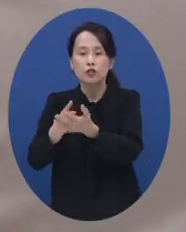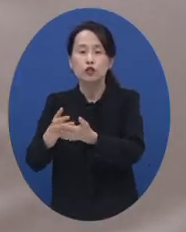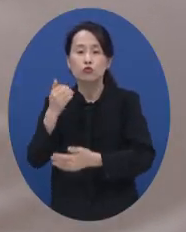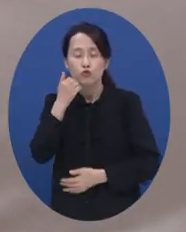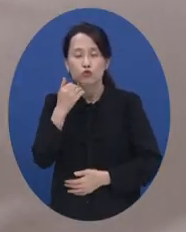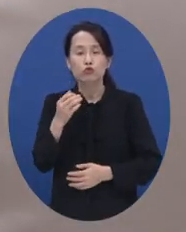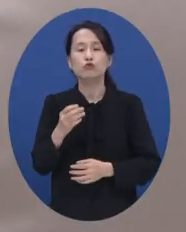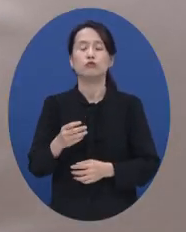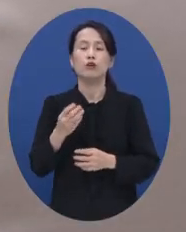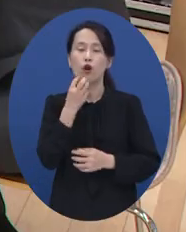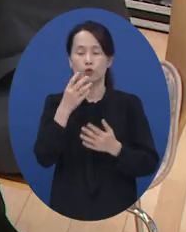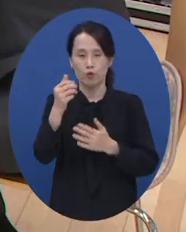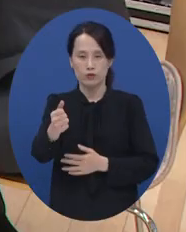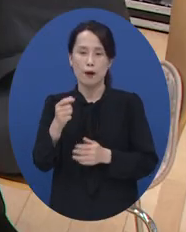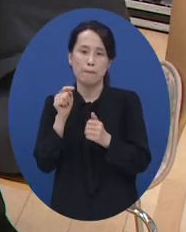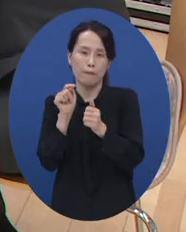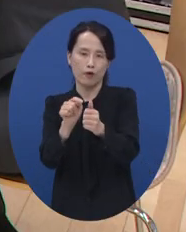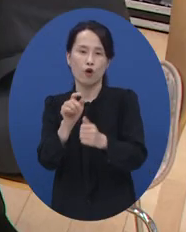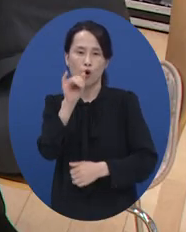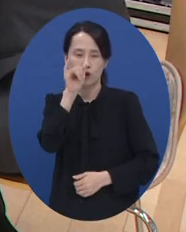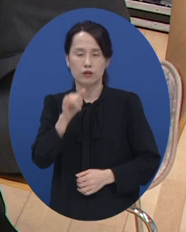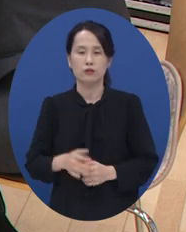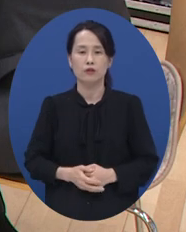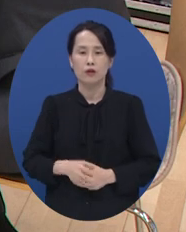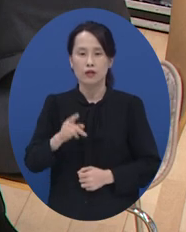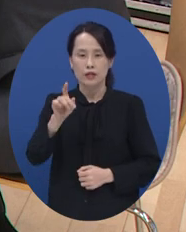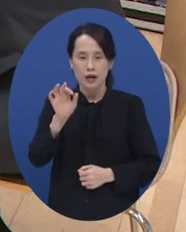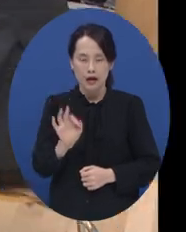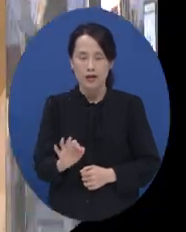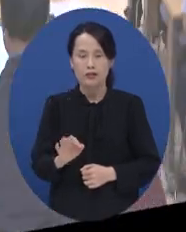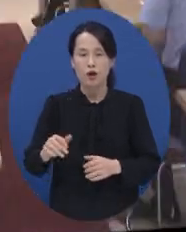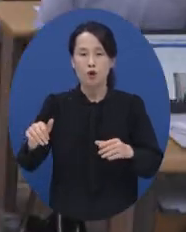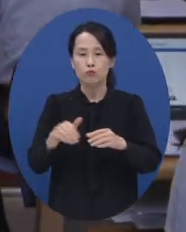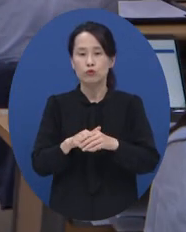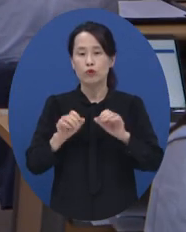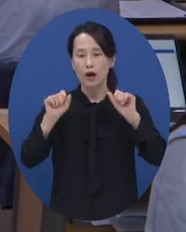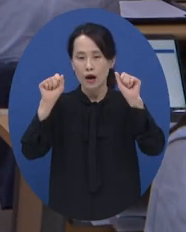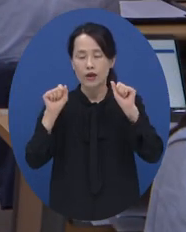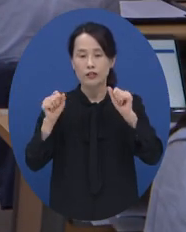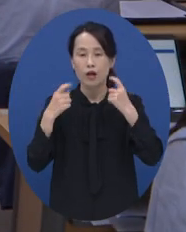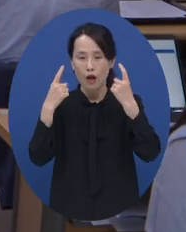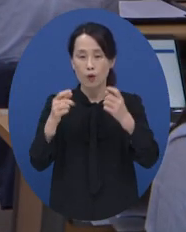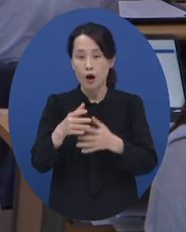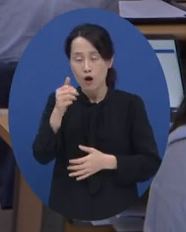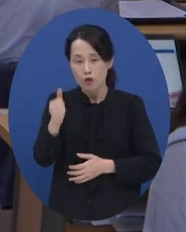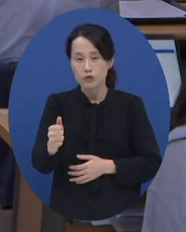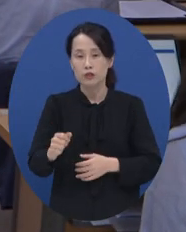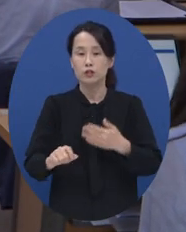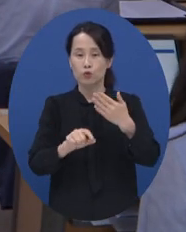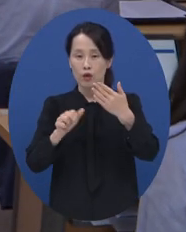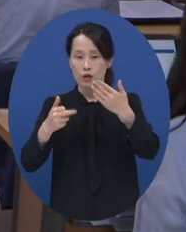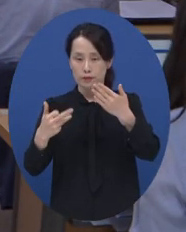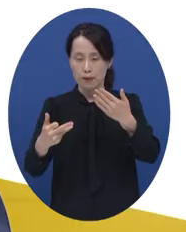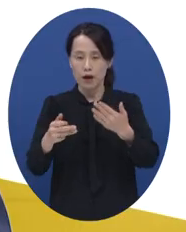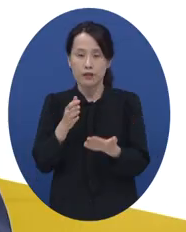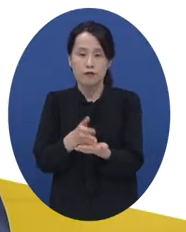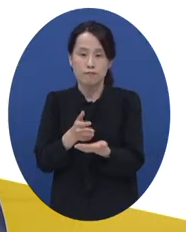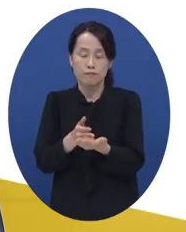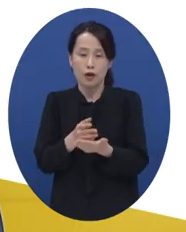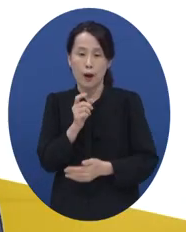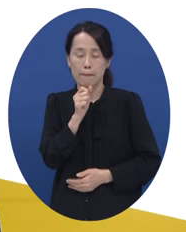마련해달라는 이재명 도지사의 지시에 따른 것입니다. 장영근 경기도 문화체육관광국장은 18일